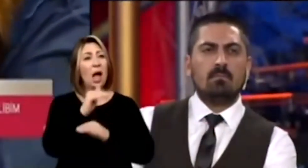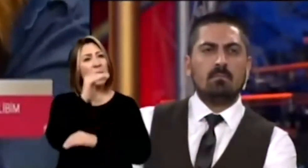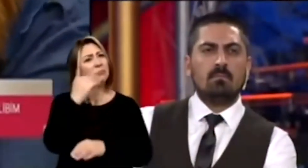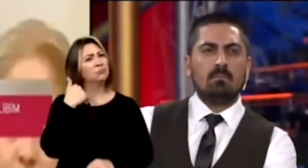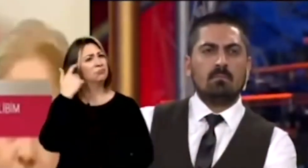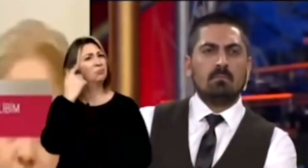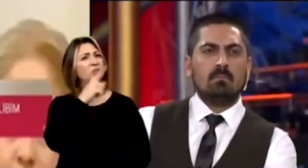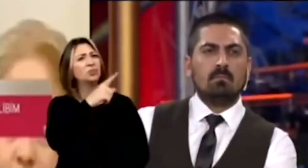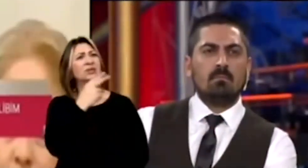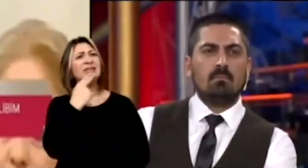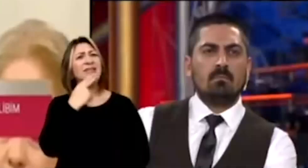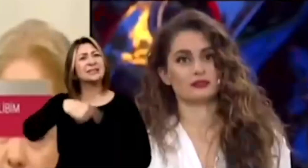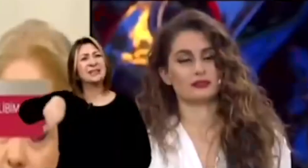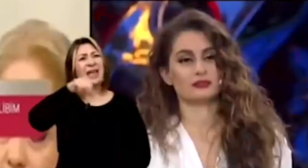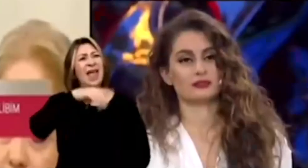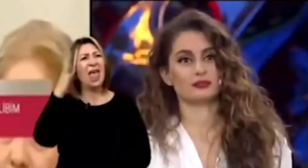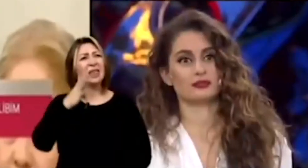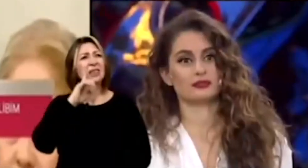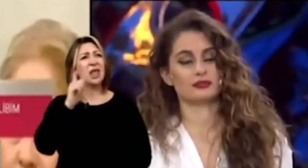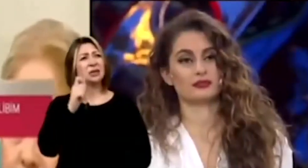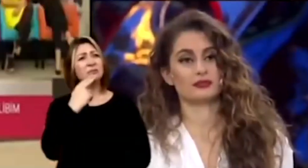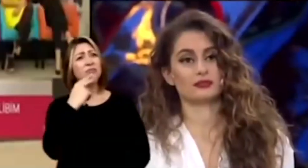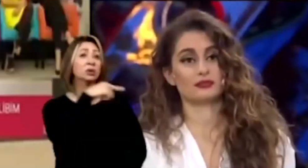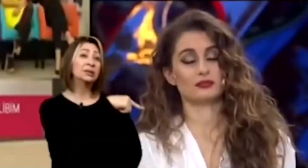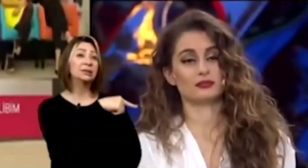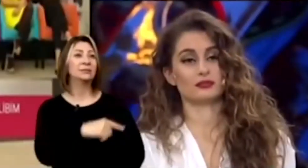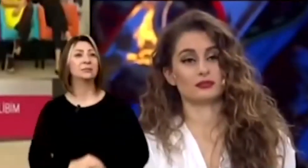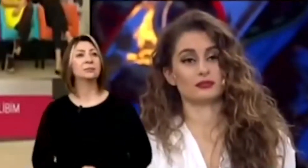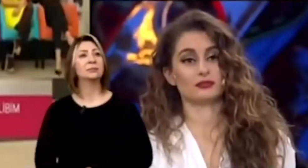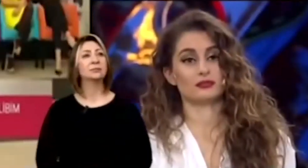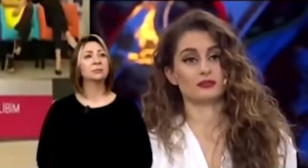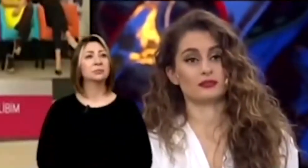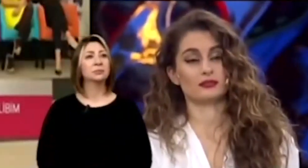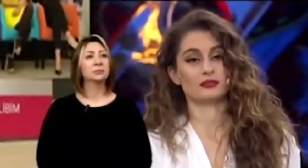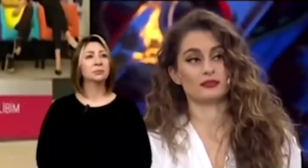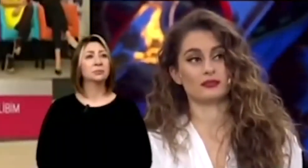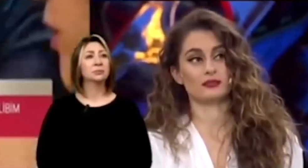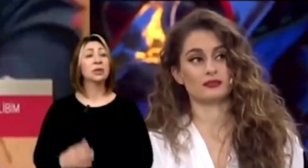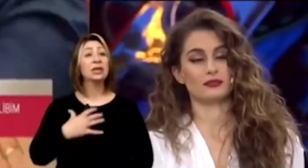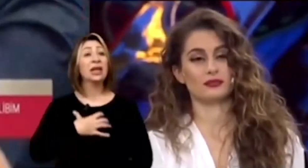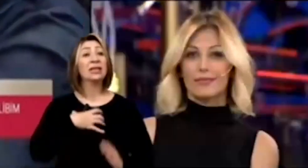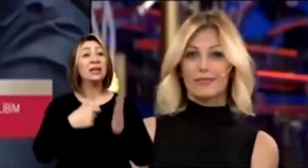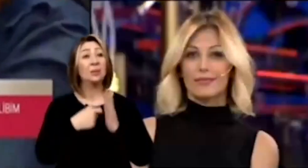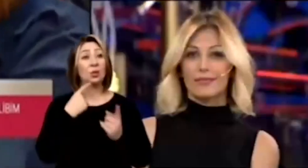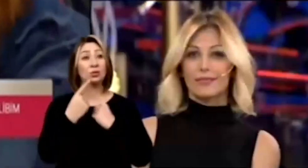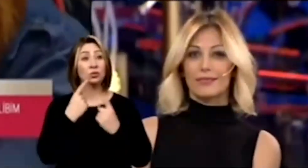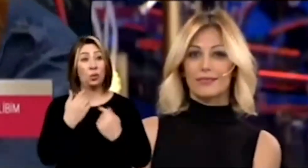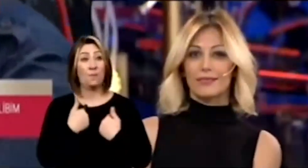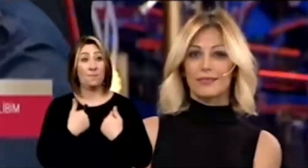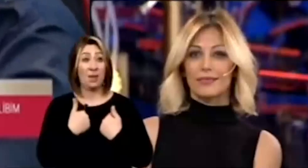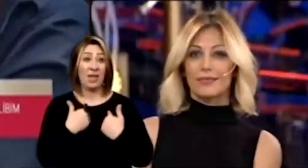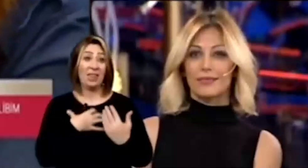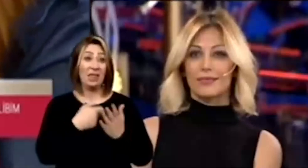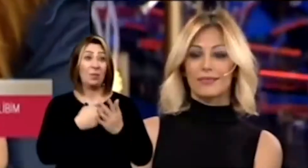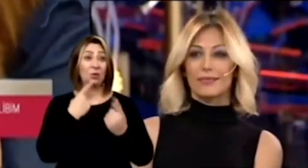öyledir. Şuradaki locada oturan bütün bayanlardan en delikanlısı da bu kızdır. Kendi adıma konuşuyorum sen. Kendi adıma konuşuyorum zaten